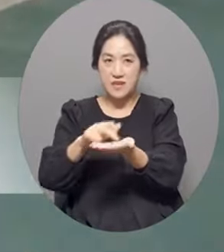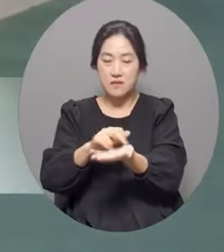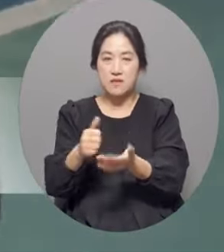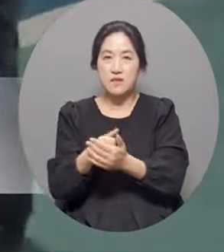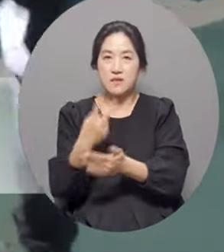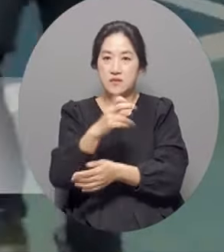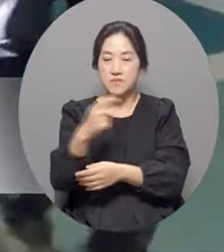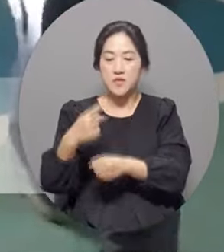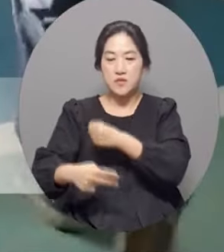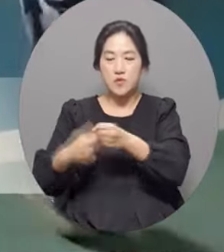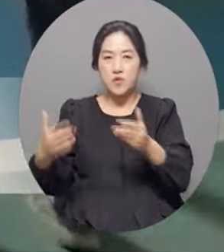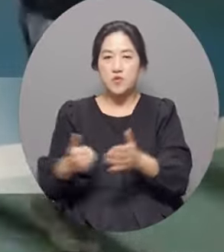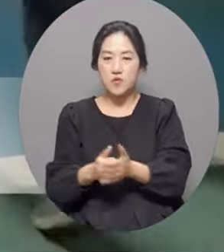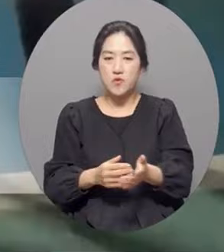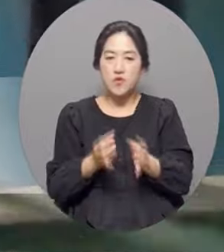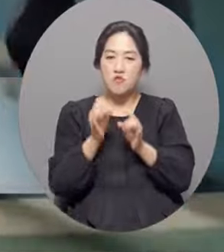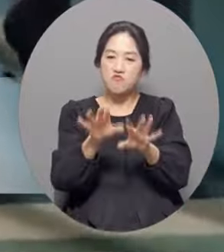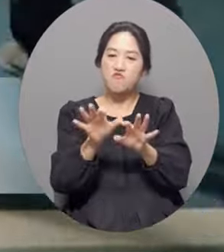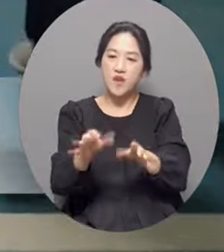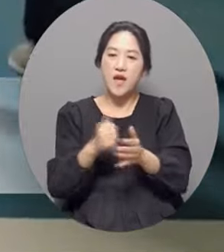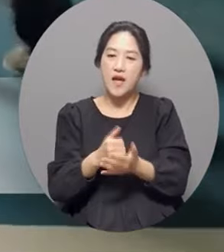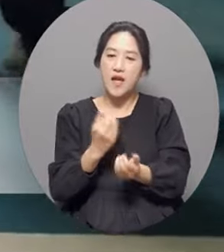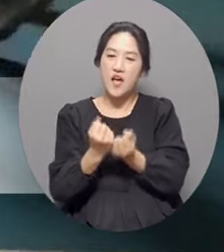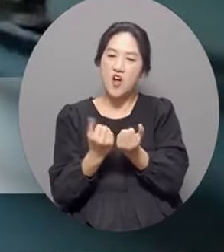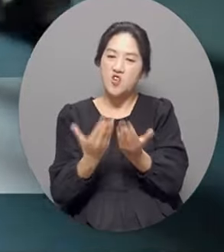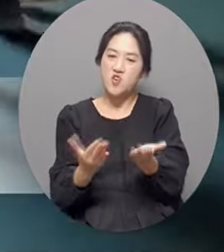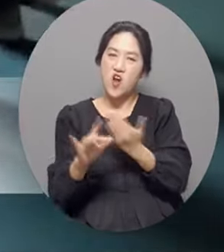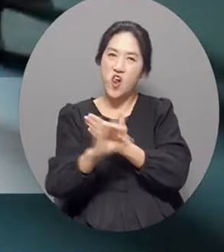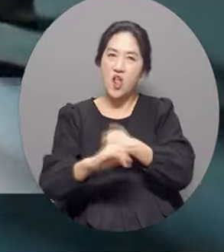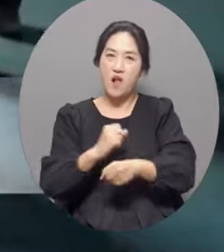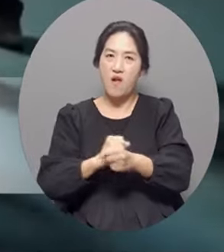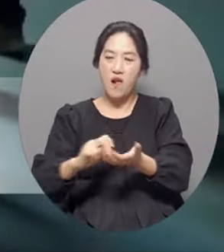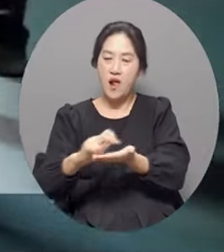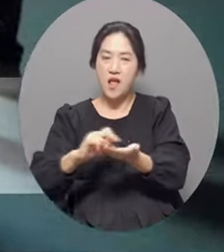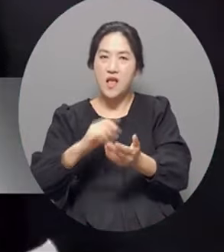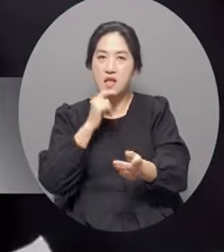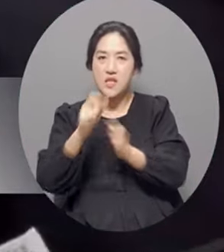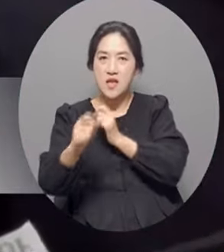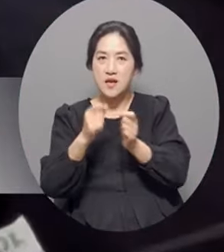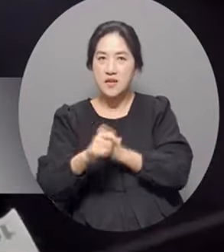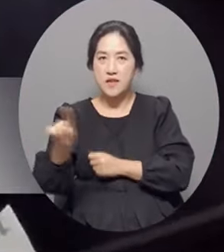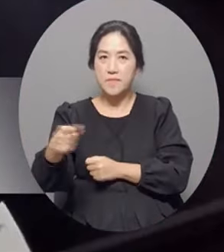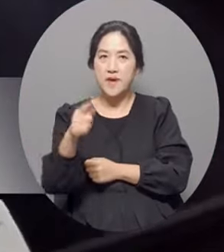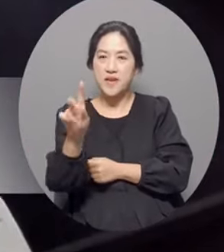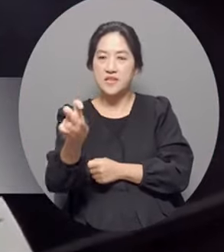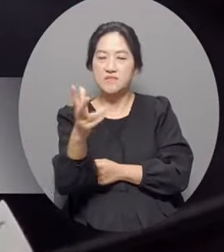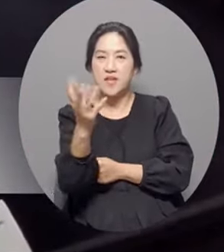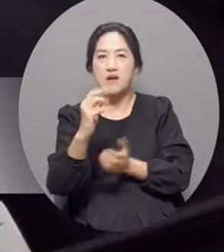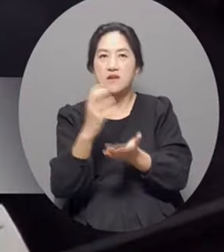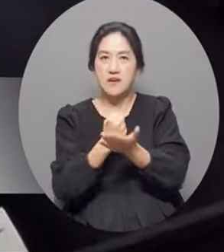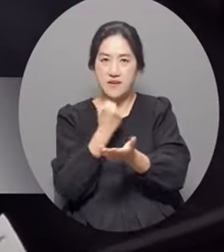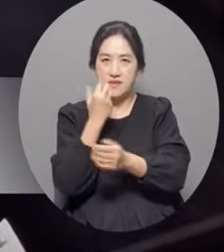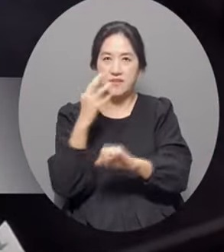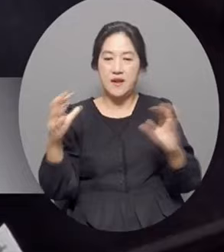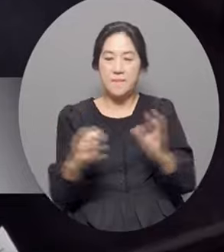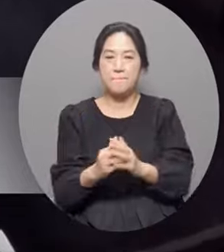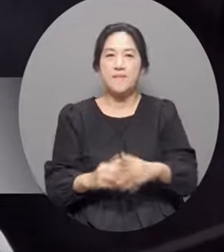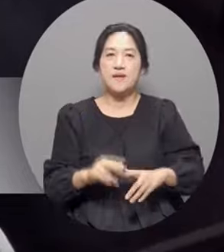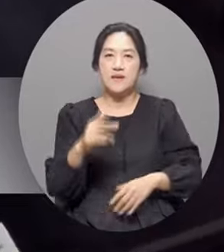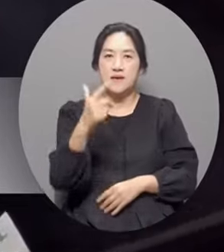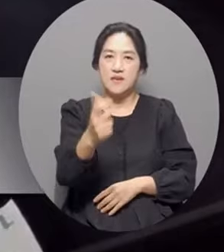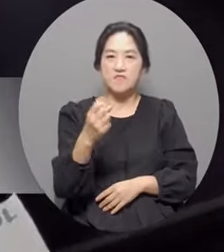대화방입장 리딩 사기로 모두 124억 여원을 챙긴 30대 남성 총책 등 일당 예순 세명이